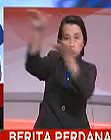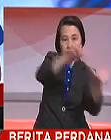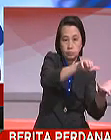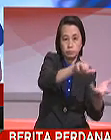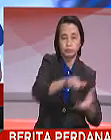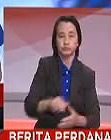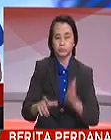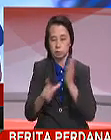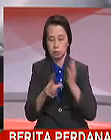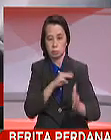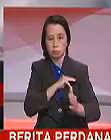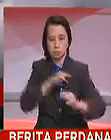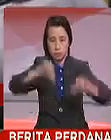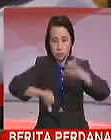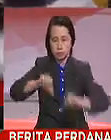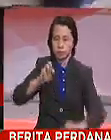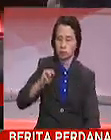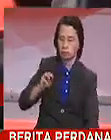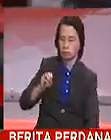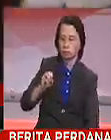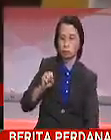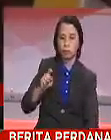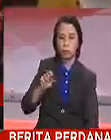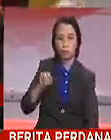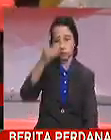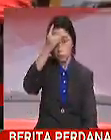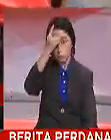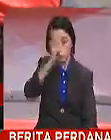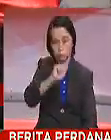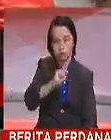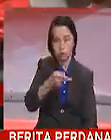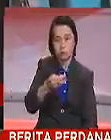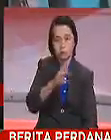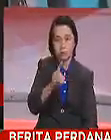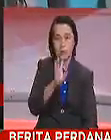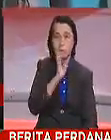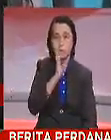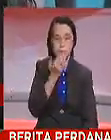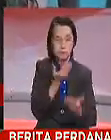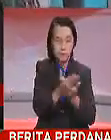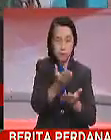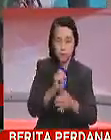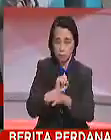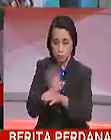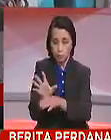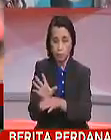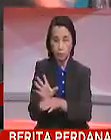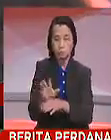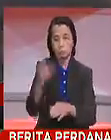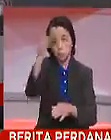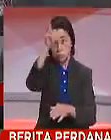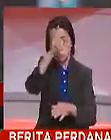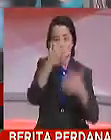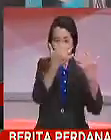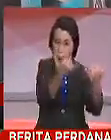vaksin. Timbalan Menteri Sains, Teknologi dan Inovasi Dato' Ahmad Amzab Hashim berkata pembelian vaksin COVID-19 oleh